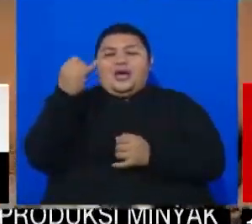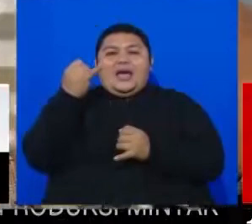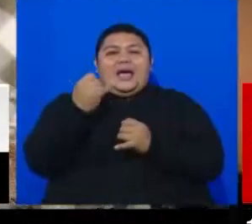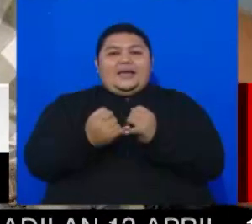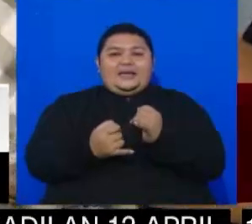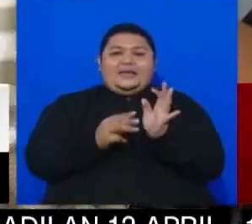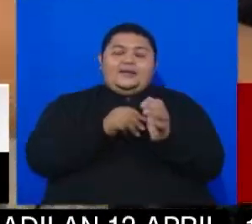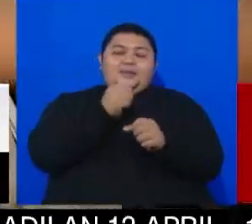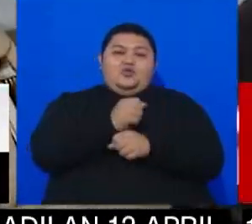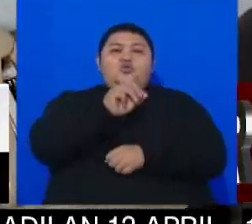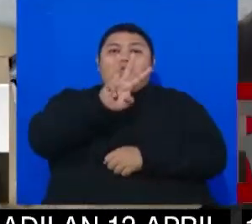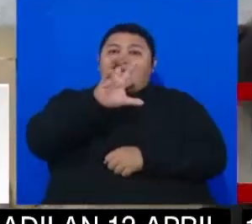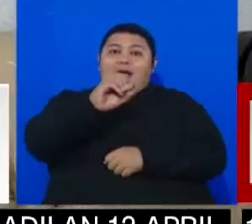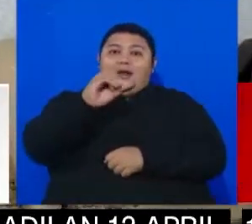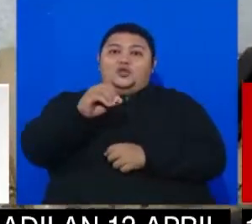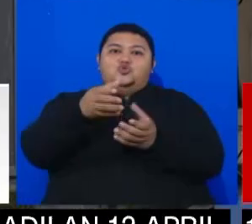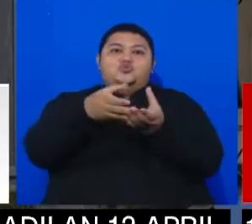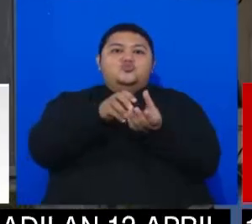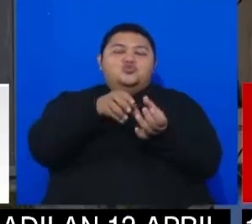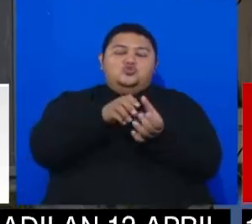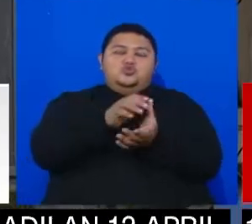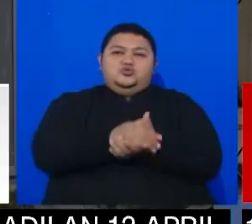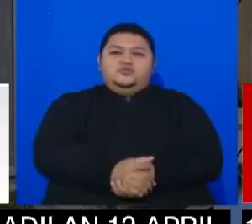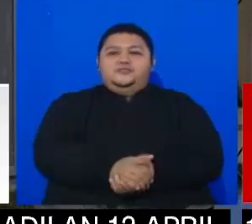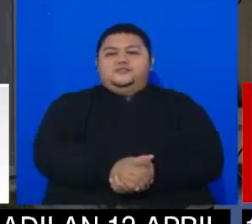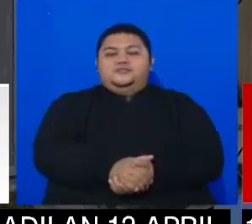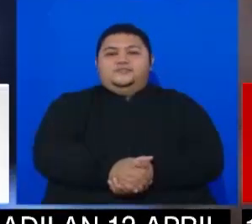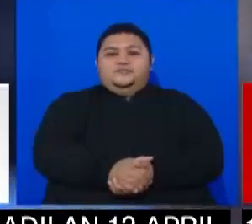300 bungkus. Wow.